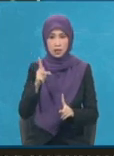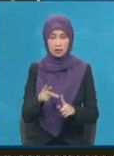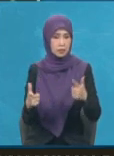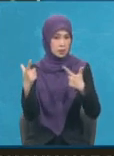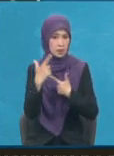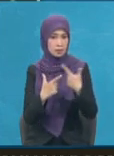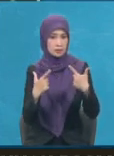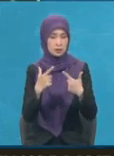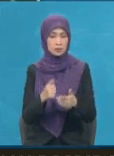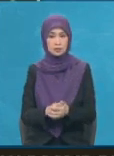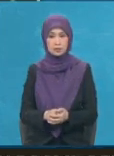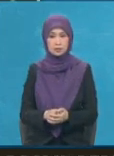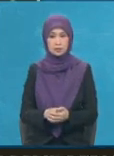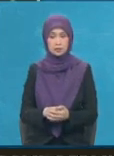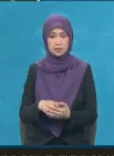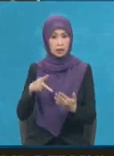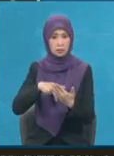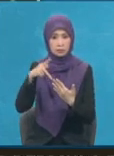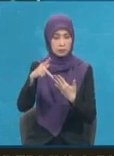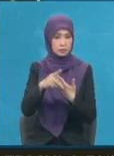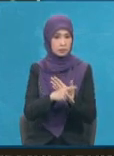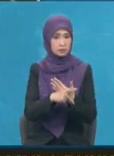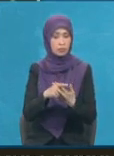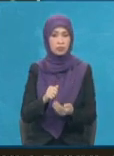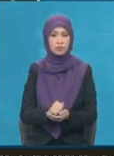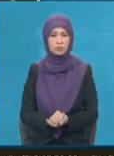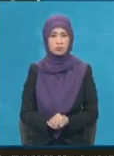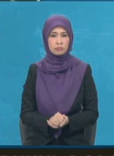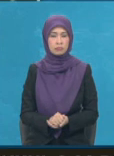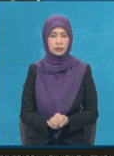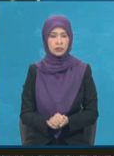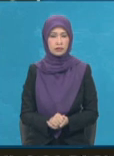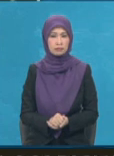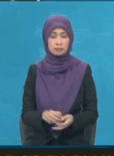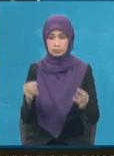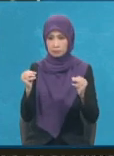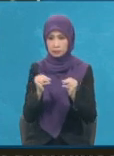dan program inovasi serta pembelajaran sepanjang Hayat masyarakat